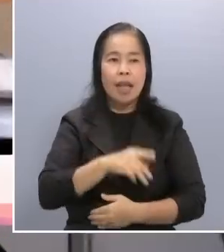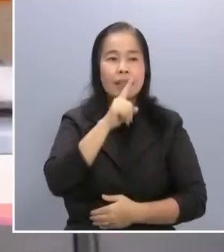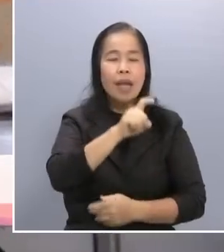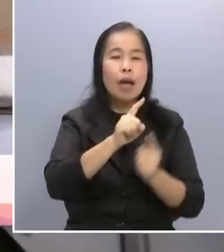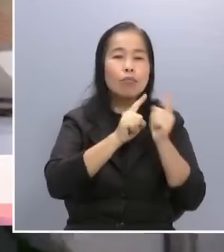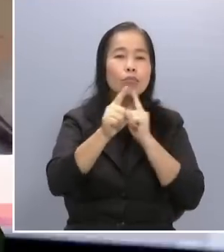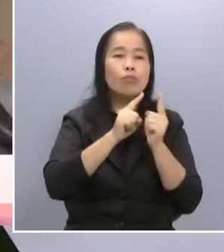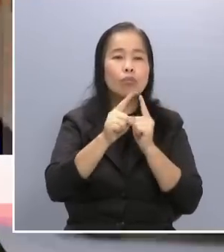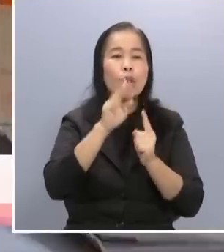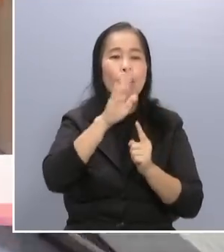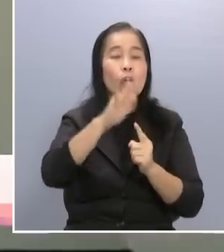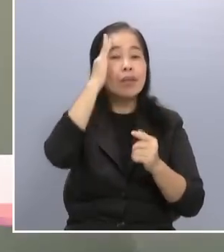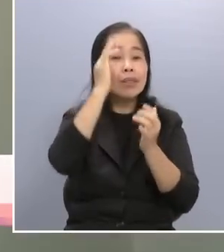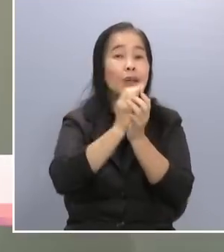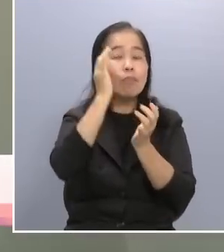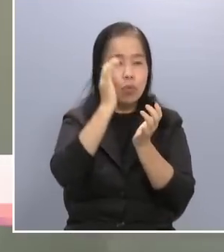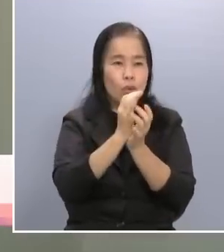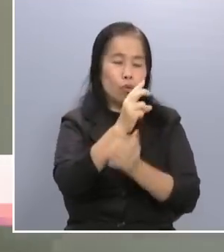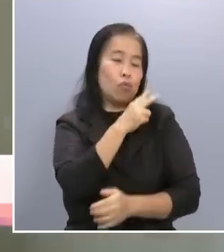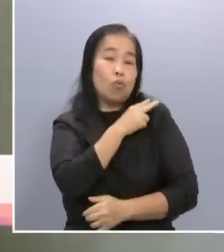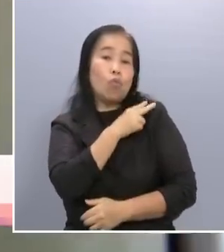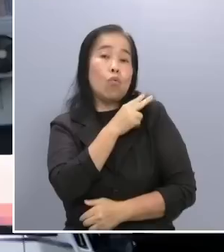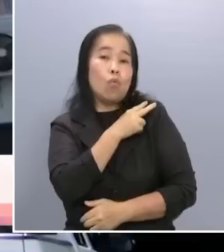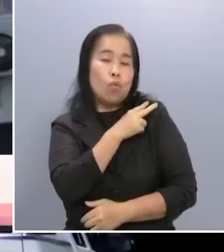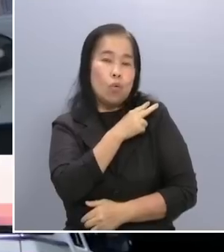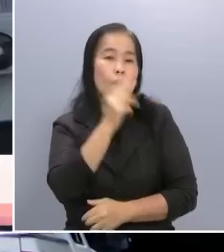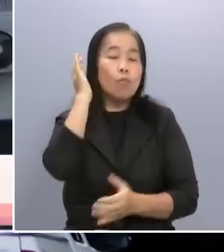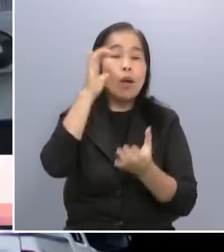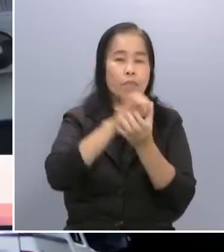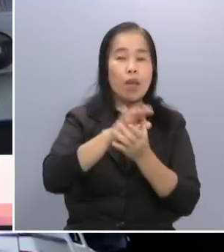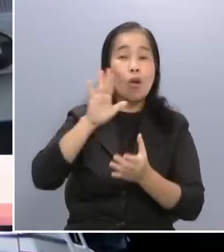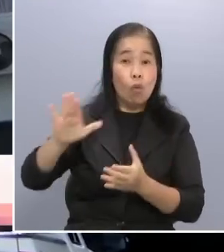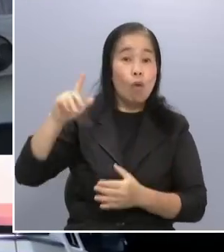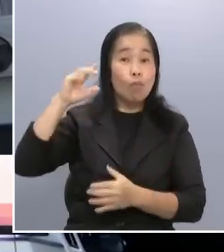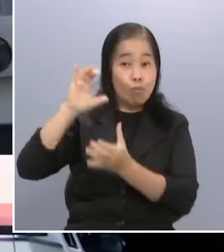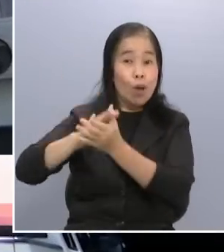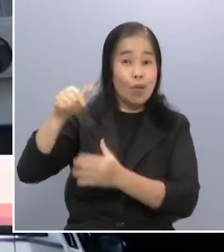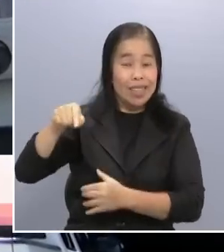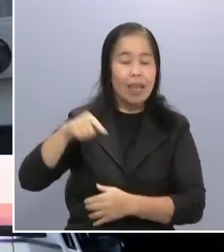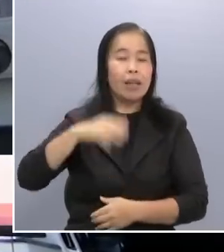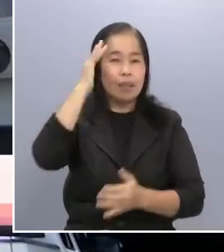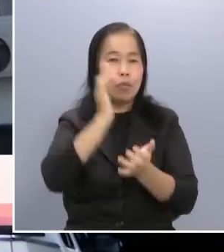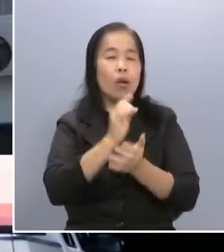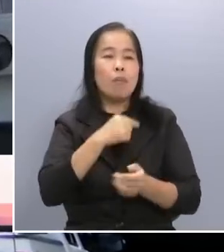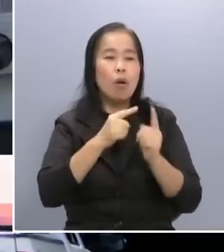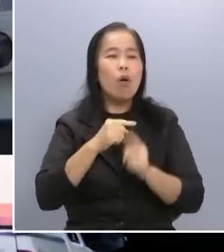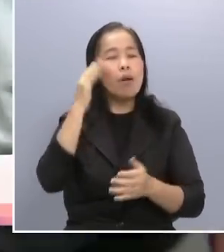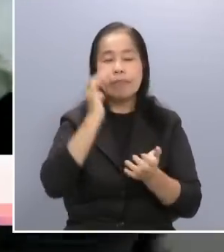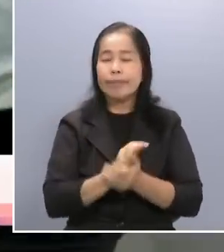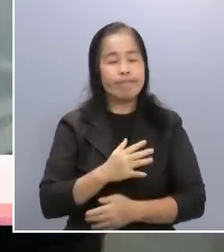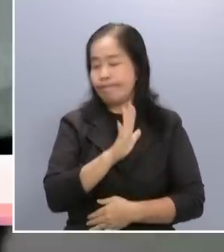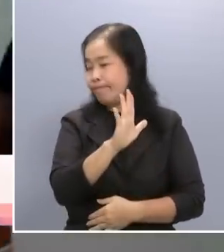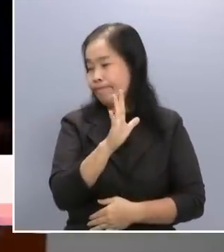างฝั่งของนายตำรวจยศร้อยตำรวจโทซึ่งเป็นสามีขุนแหวนเนี่ยแหละครับซึ่งตำรวจนายนี้เนี่ยบอกว่าแหมผมขอไม่สัมภา